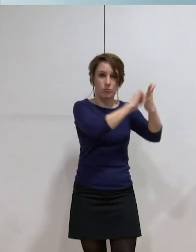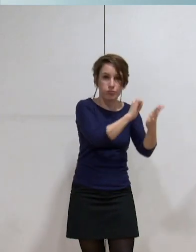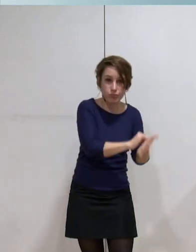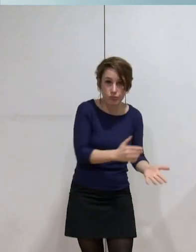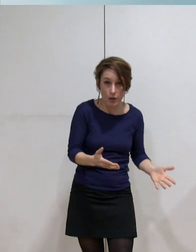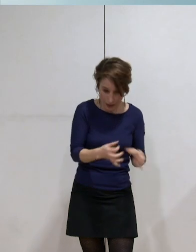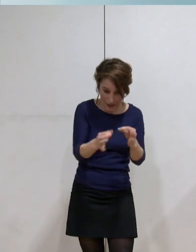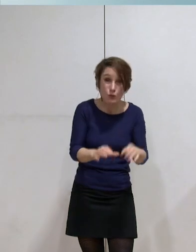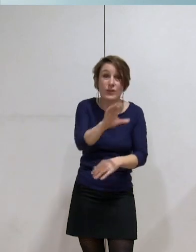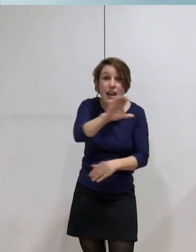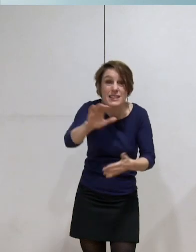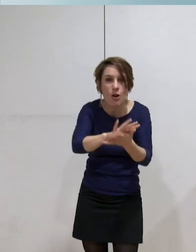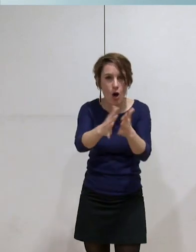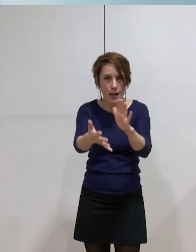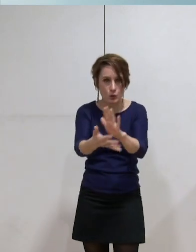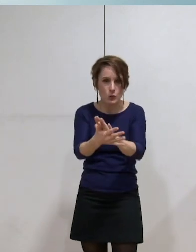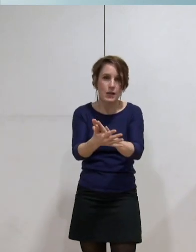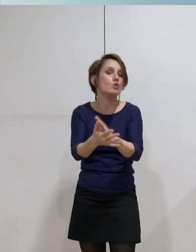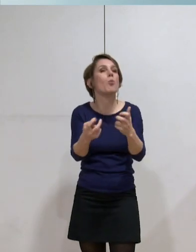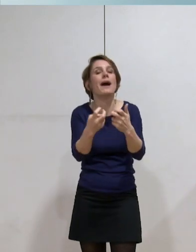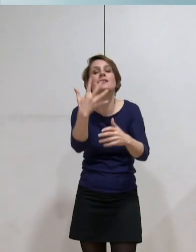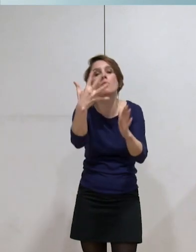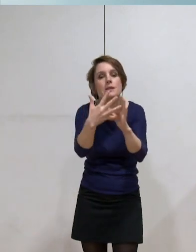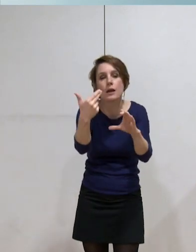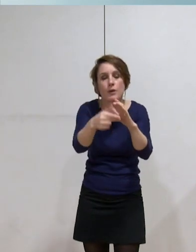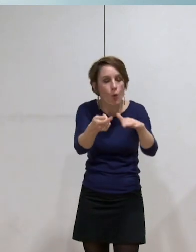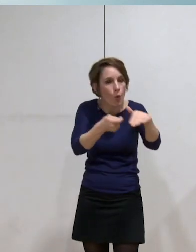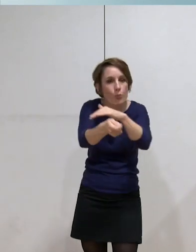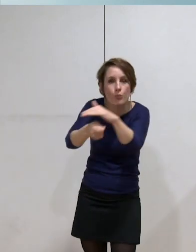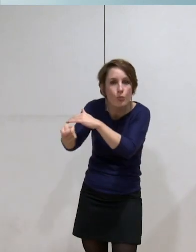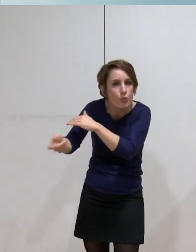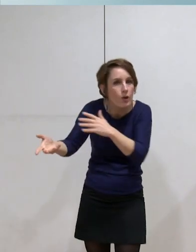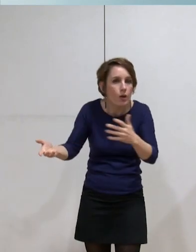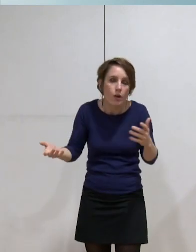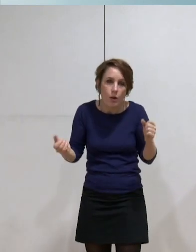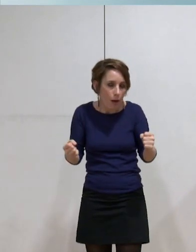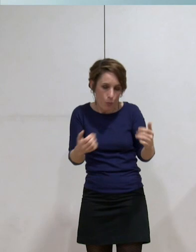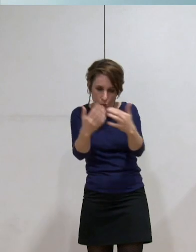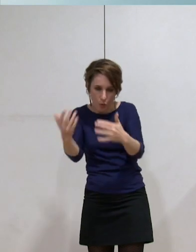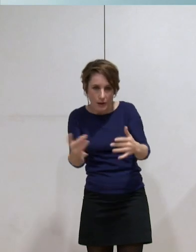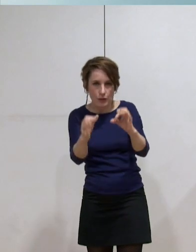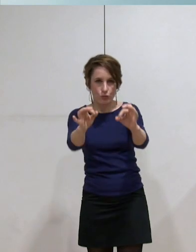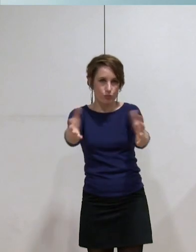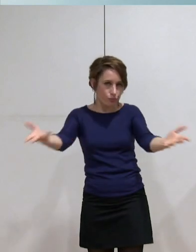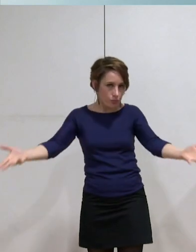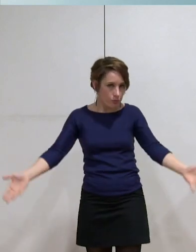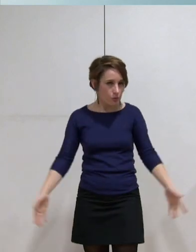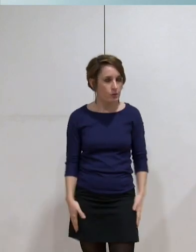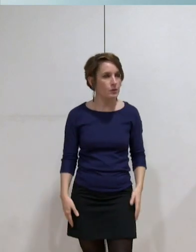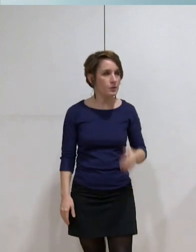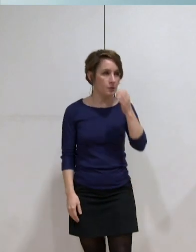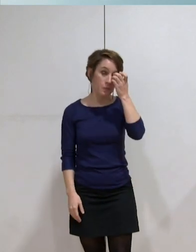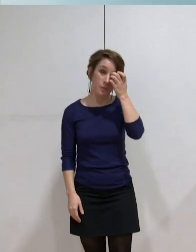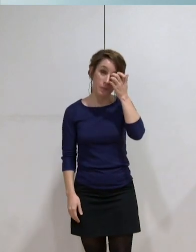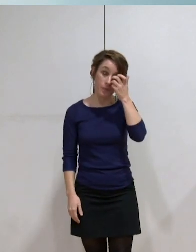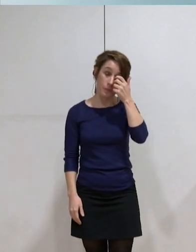peuvent pas être aidé j'ai pris le chiffre de 500000 € parce qu'évidemment vous n'avez qu'à faire la règle de 3 et vous trouverez le bon chiffre tous